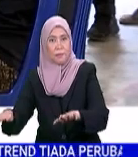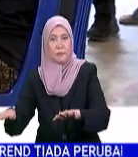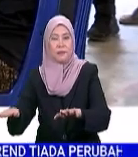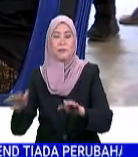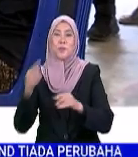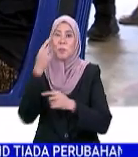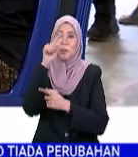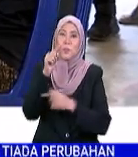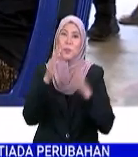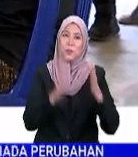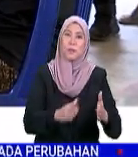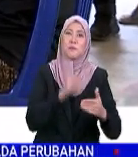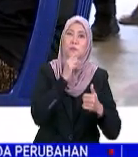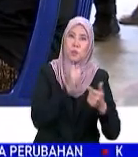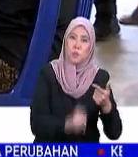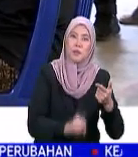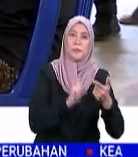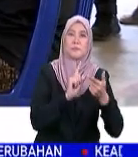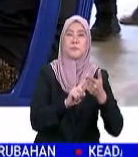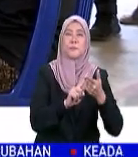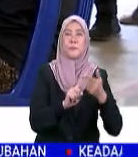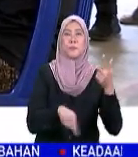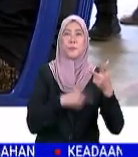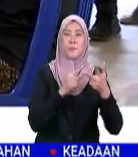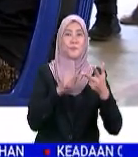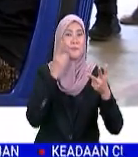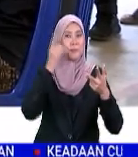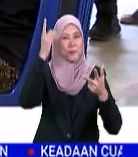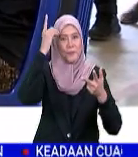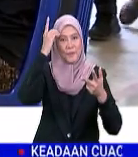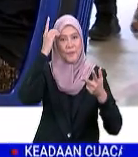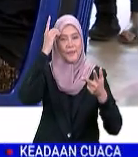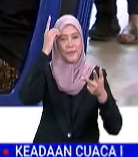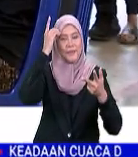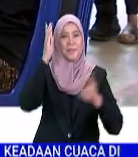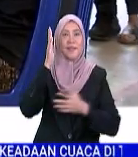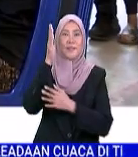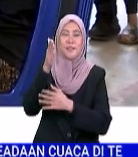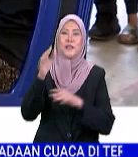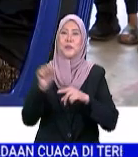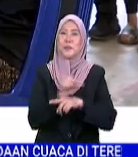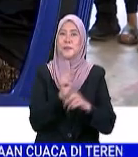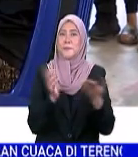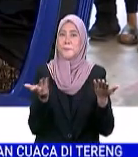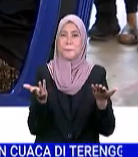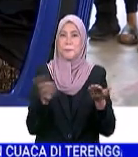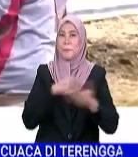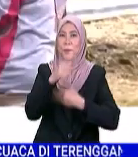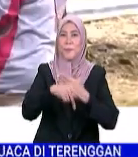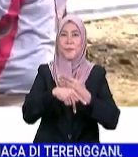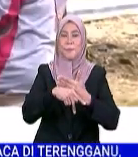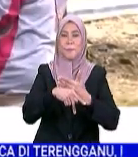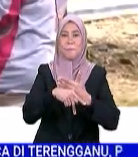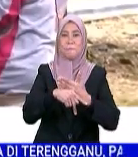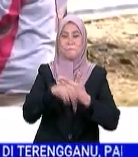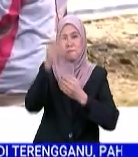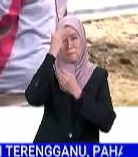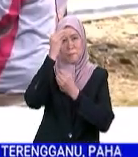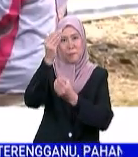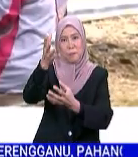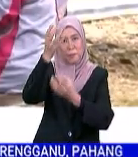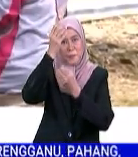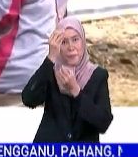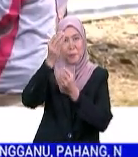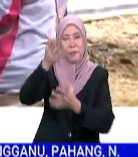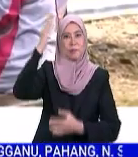warga mas, kepada yang dewasa, kan. Mungkin kita akan adakan apa ni, sesi orang kata debriefing untuk